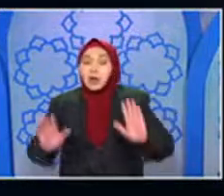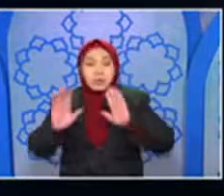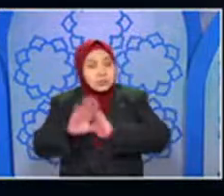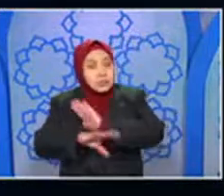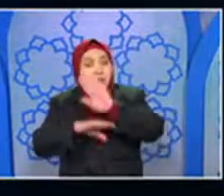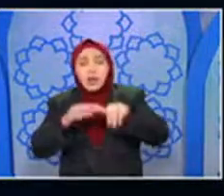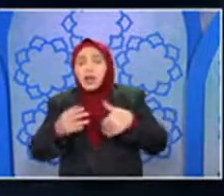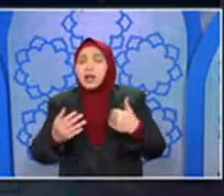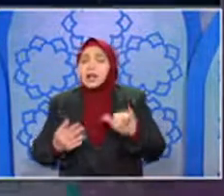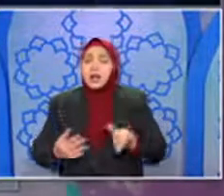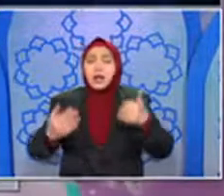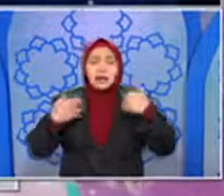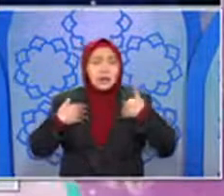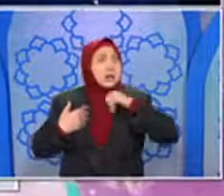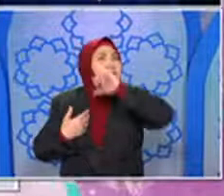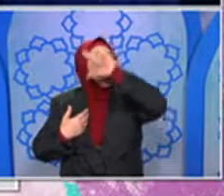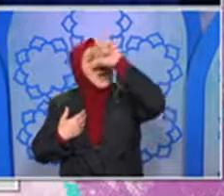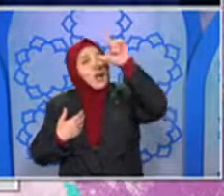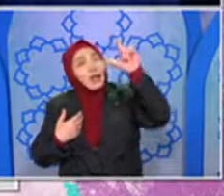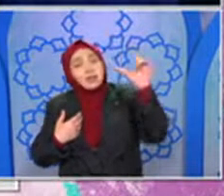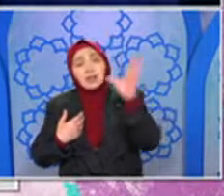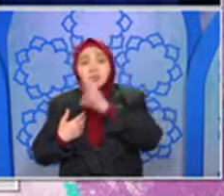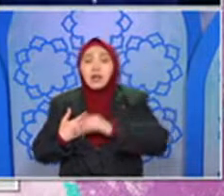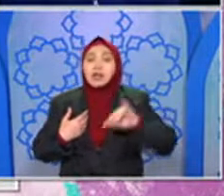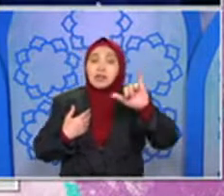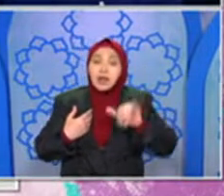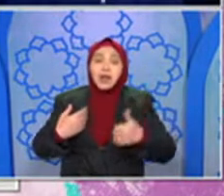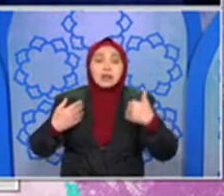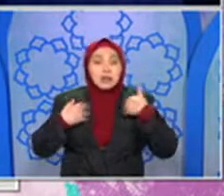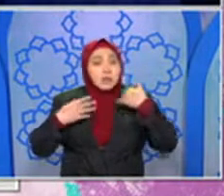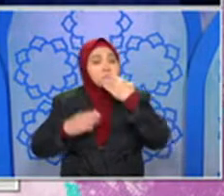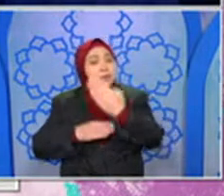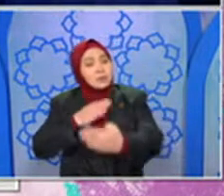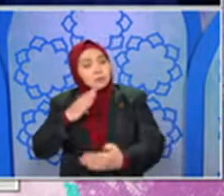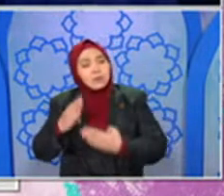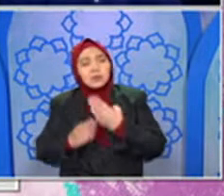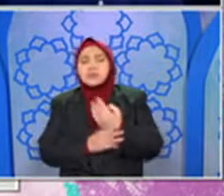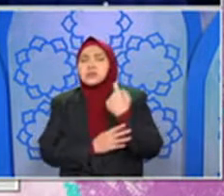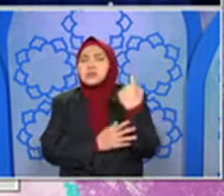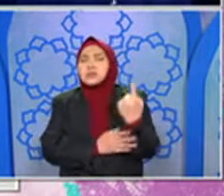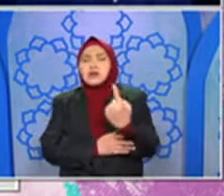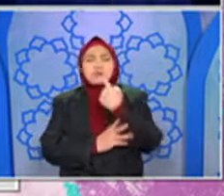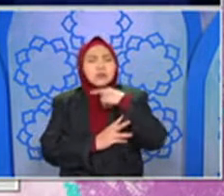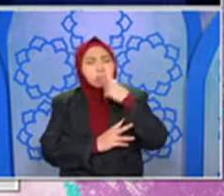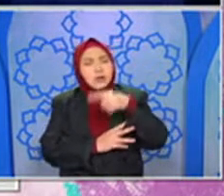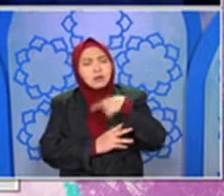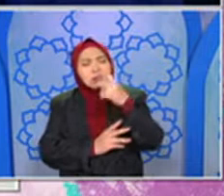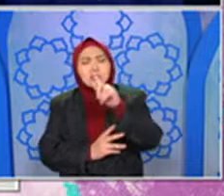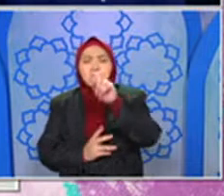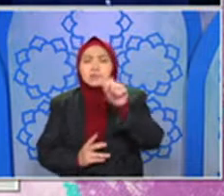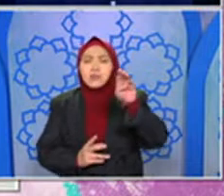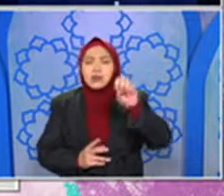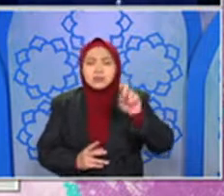Yusabbihu lillahi ma fis samawati wa ma fil ardi